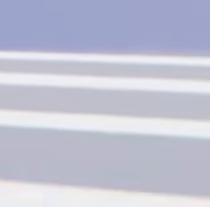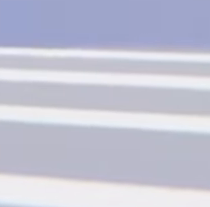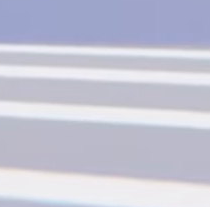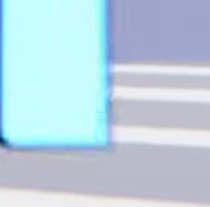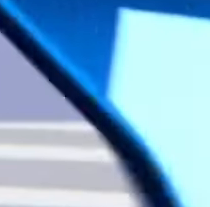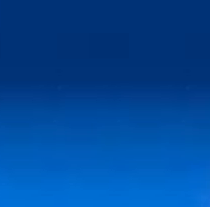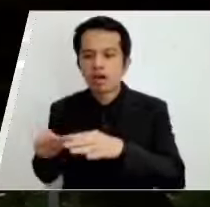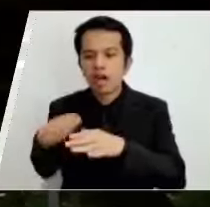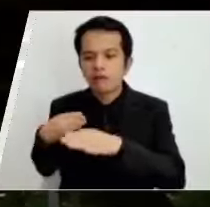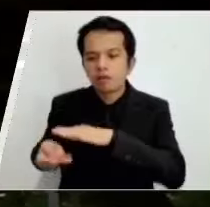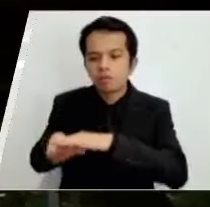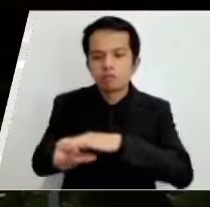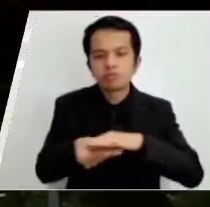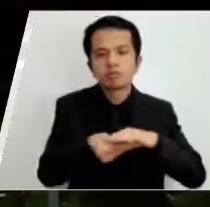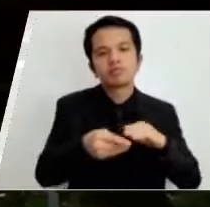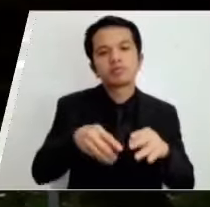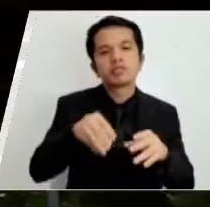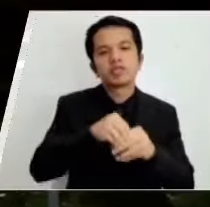Gaston.